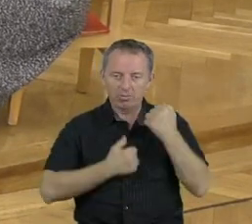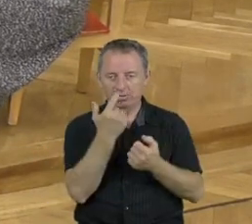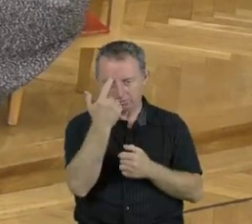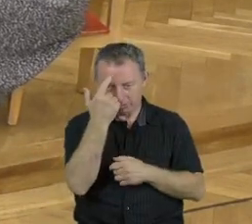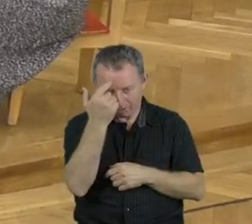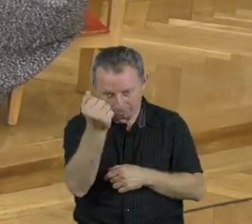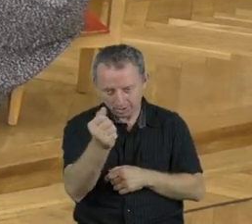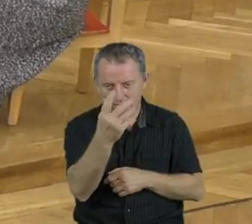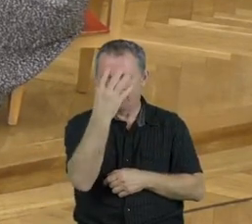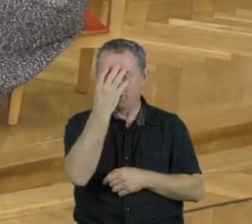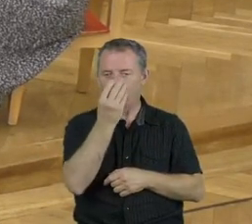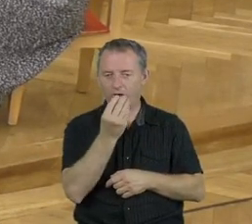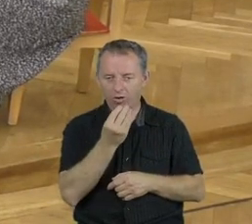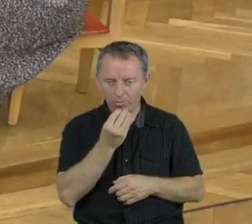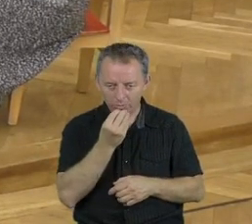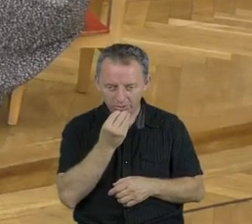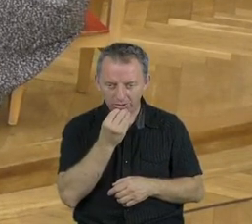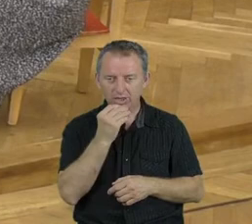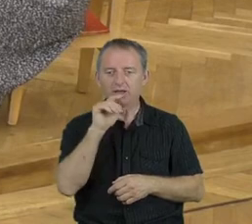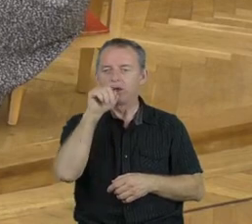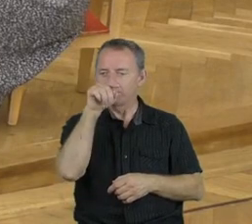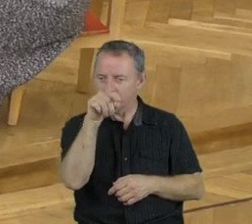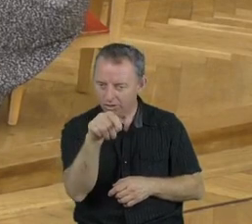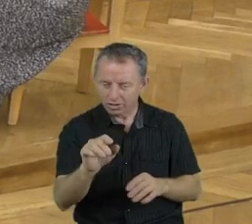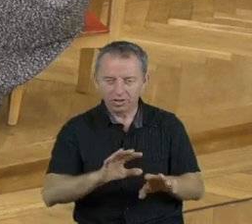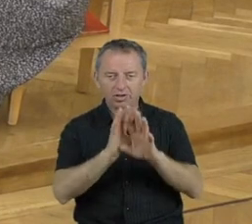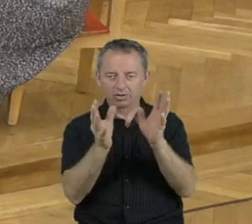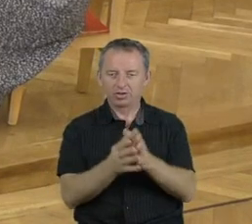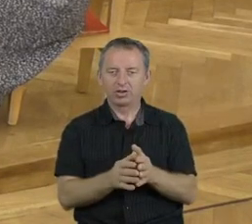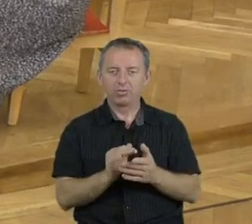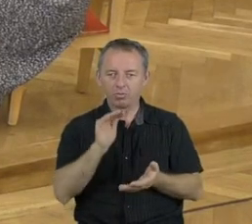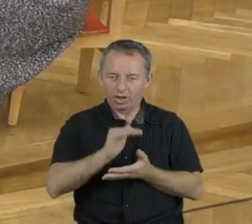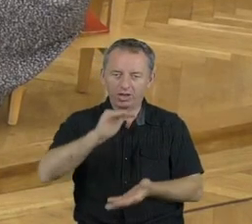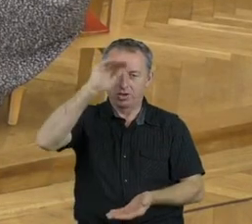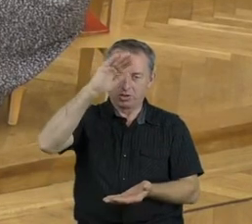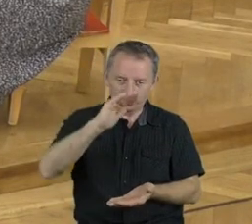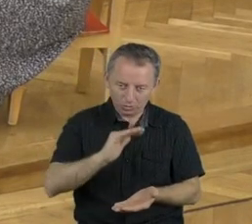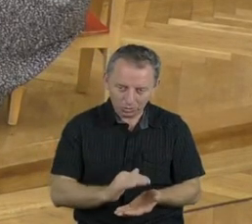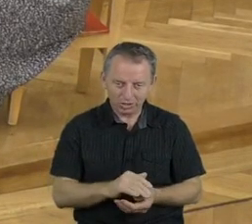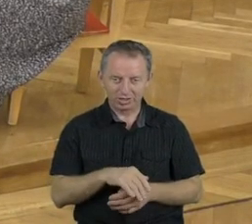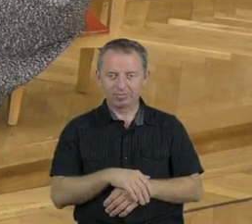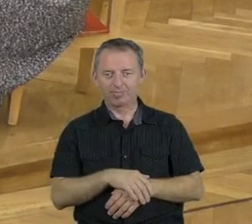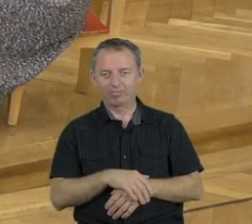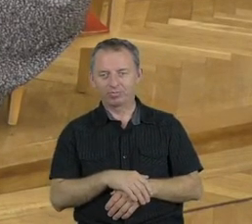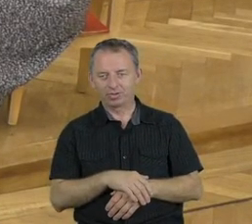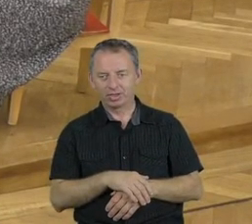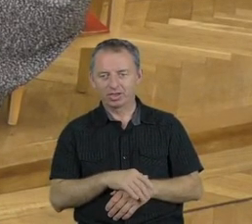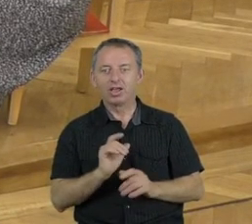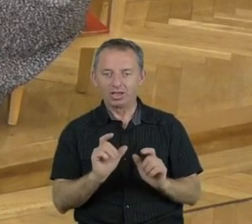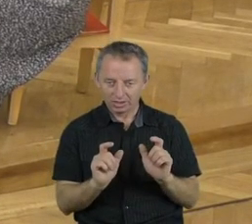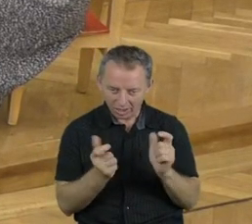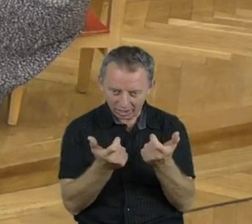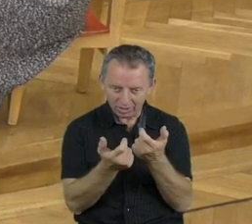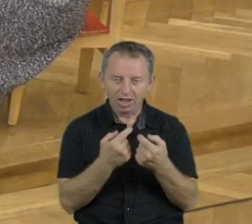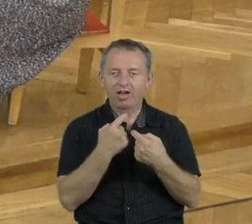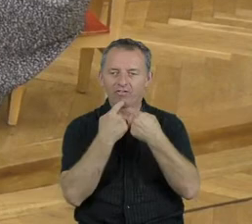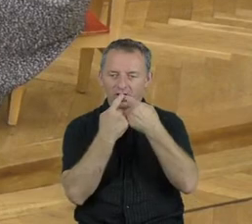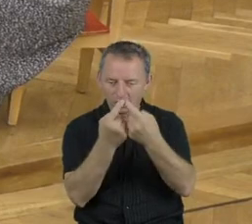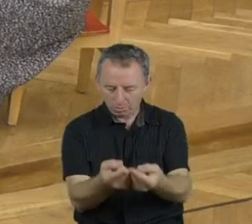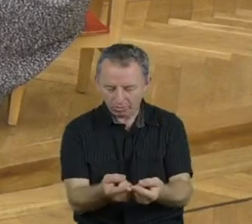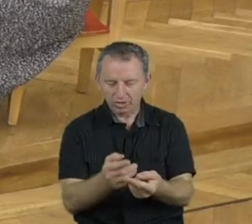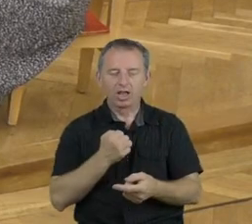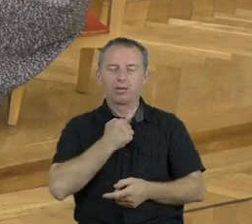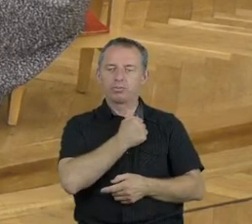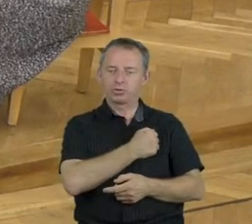zapamiętali ten obraz, bo to dotyczy nas wszystkich, i małych, i dużych. Że zdarza nam się wypowiadać przykre